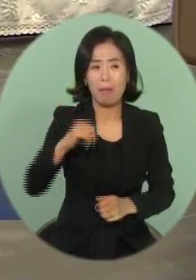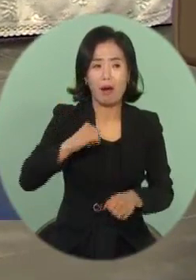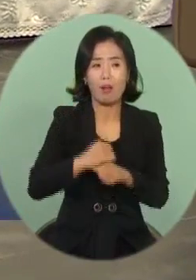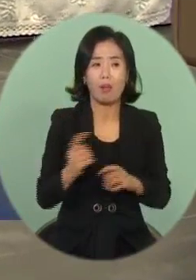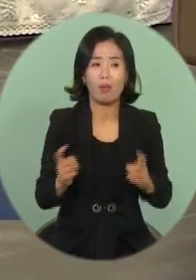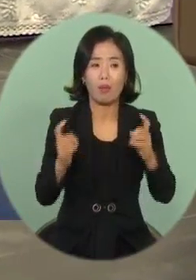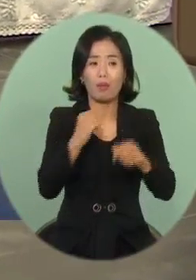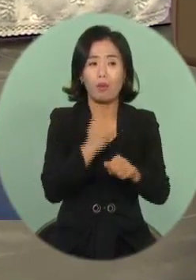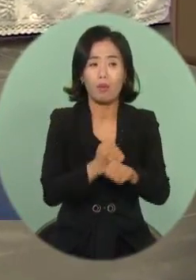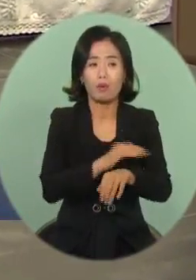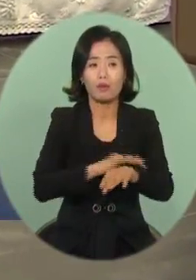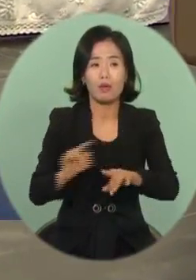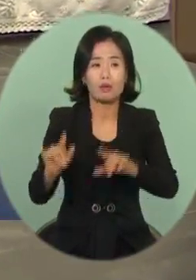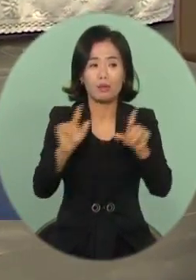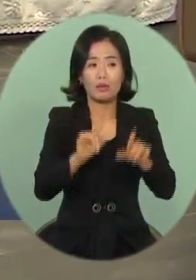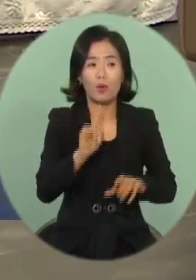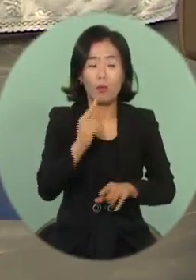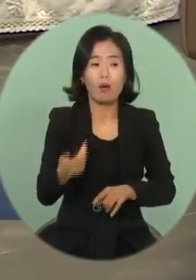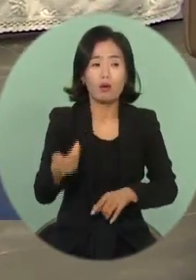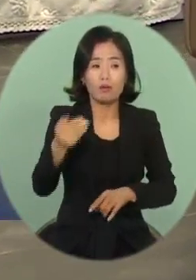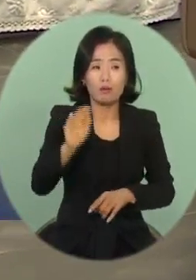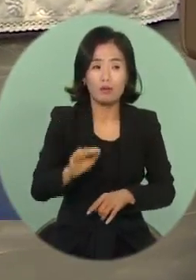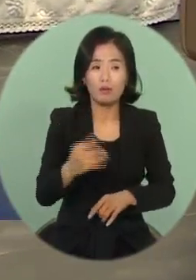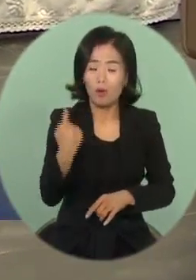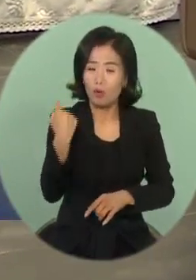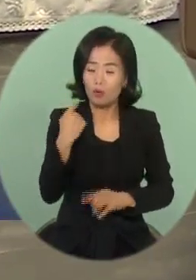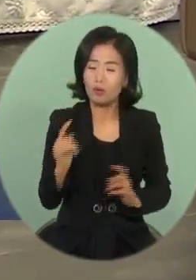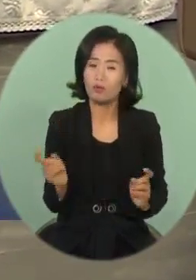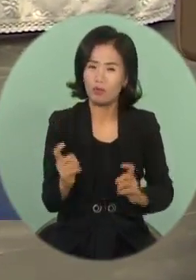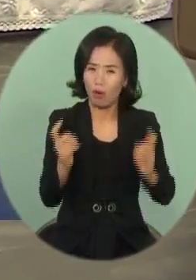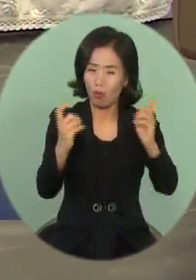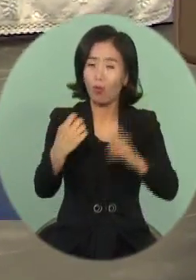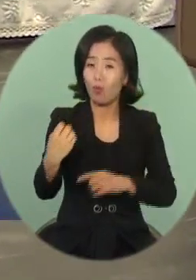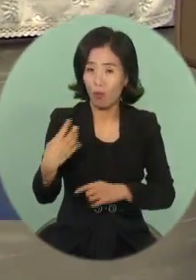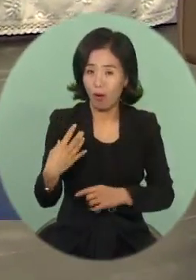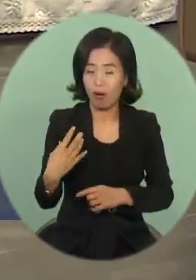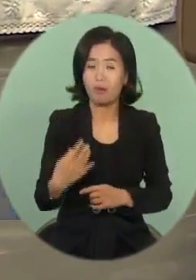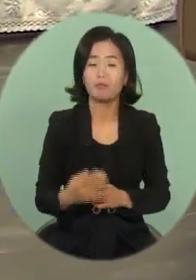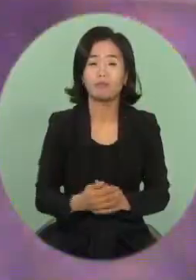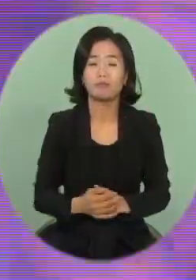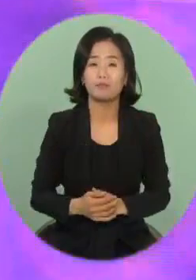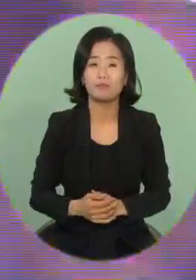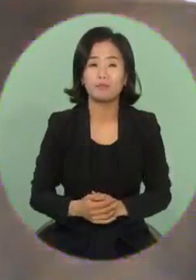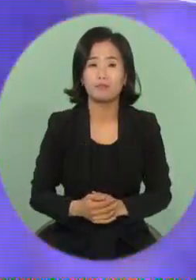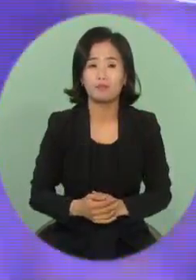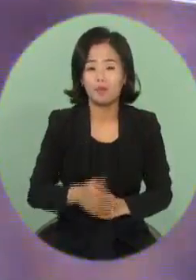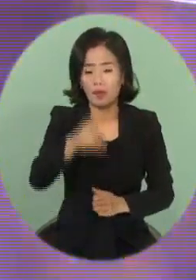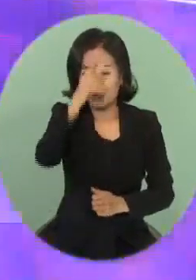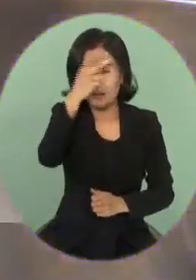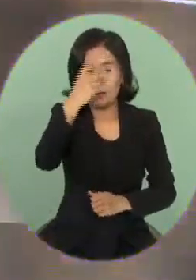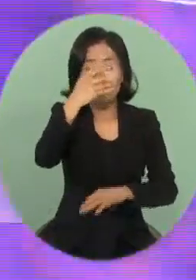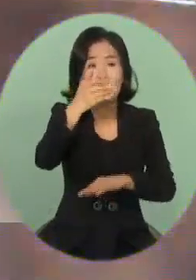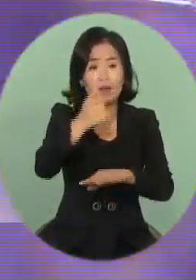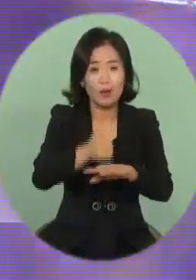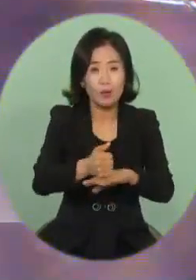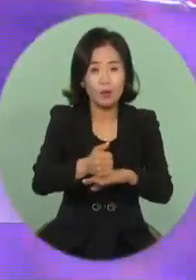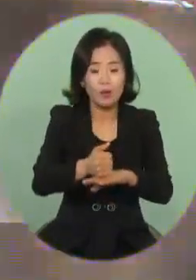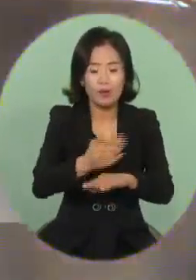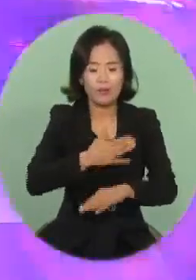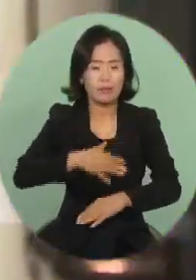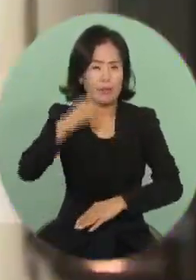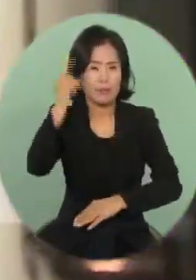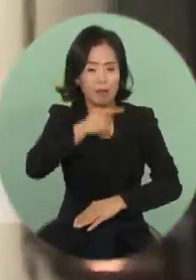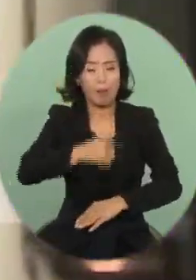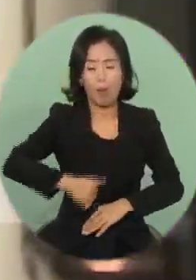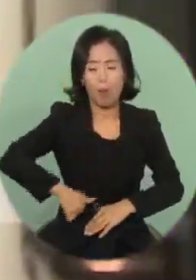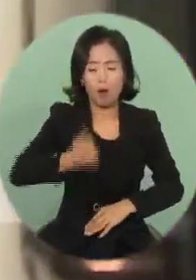싸웠다. 그전에는 잘 지낸다고 그런 말만 했는데 어제는 싸웠다고. 경찰 조사에서 이 남성은 기분이